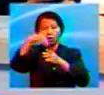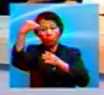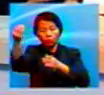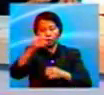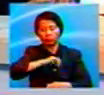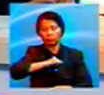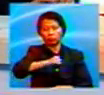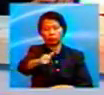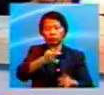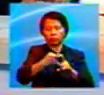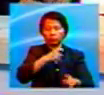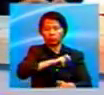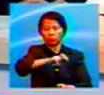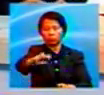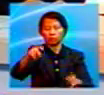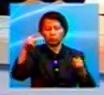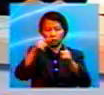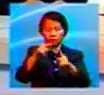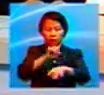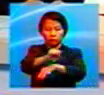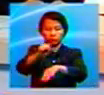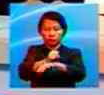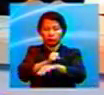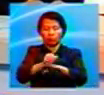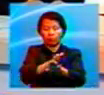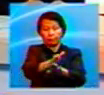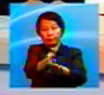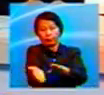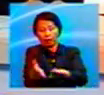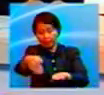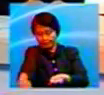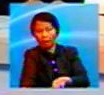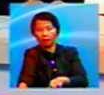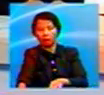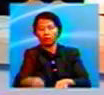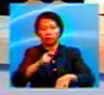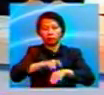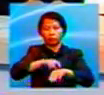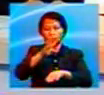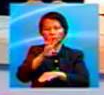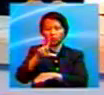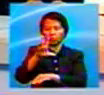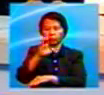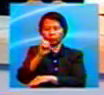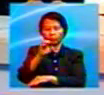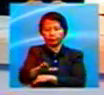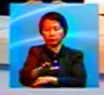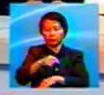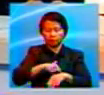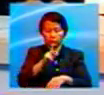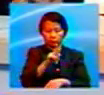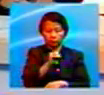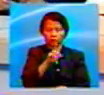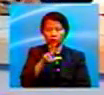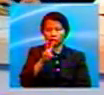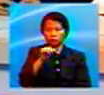dalam perjalanan dari Kuala Terengganu menuju ke Singapura terbabas dalam gaung. Insiden pada pukul 4.30 petang berlaku di kilometer